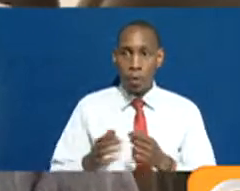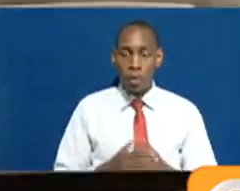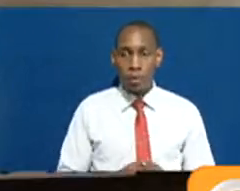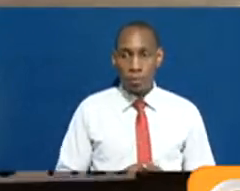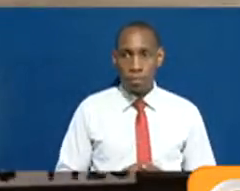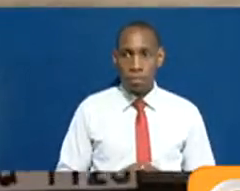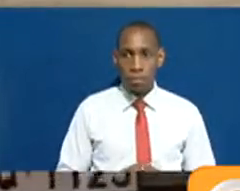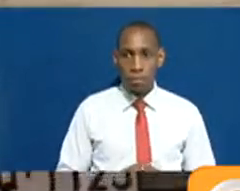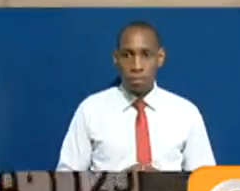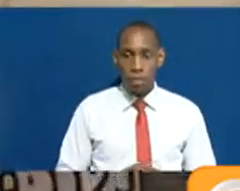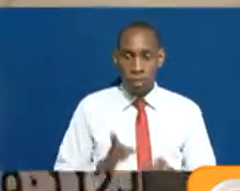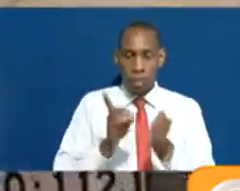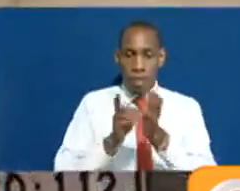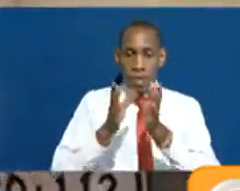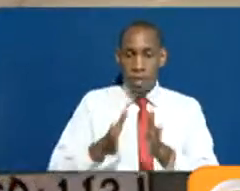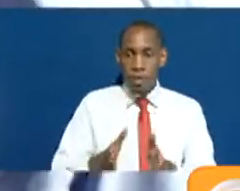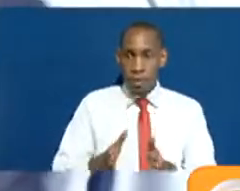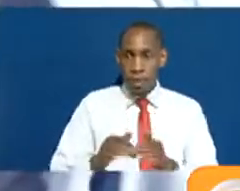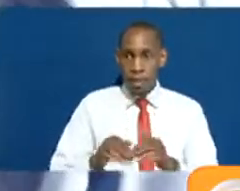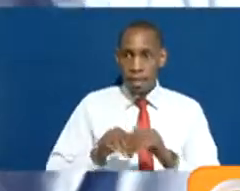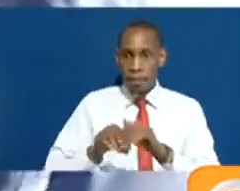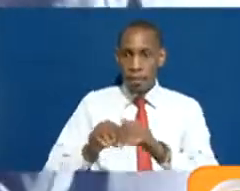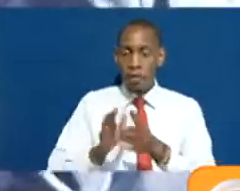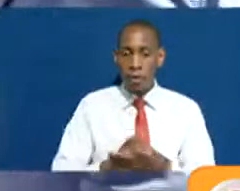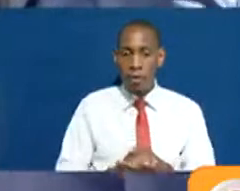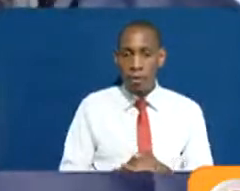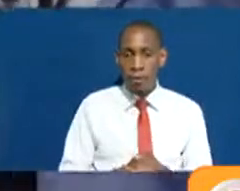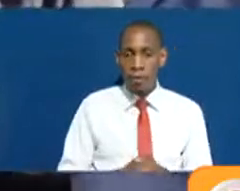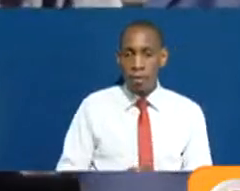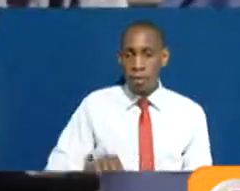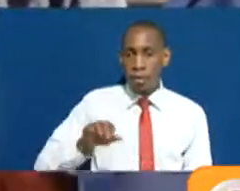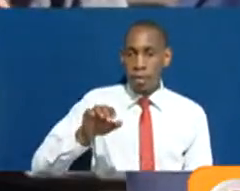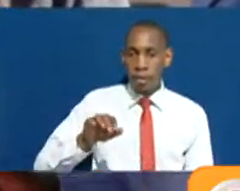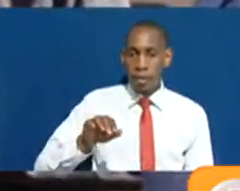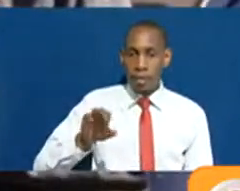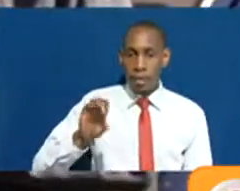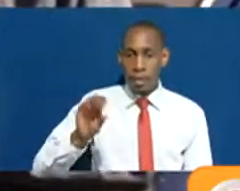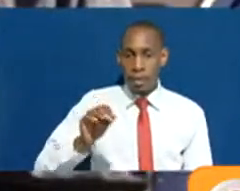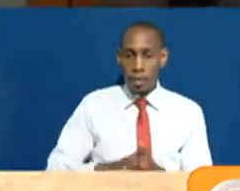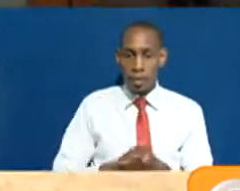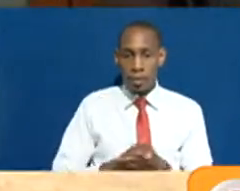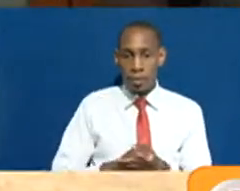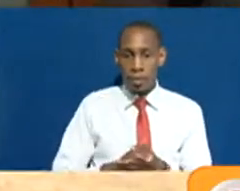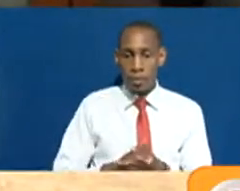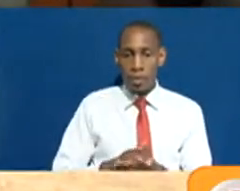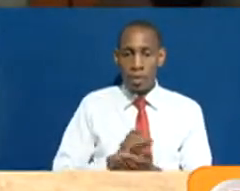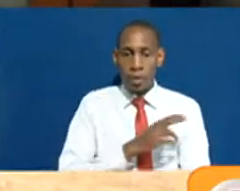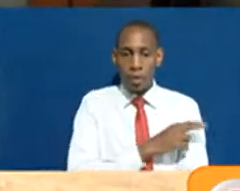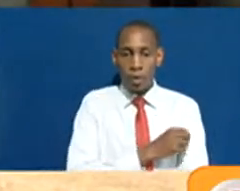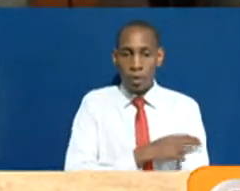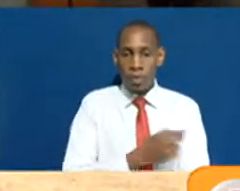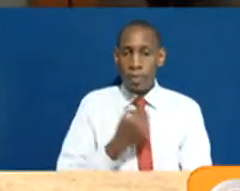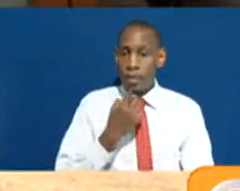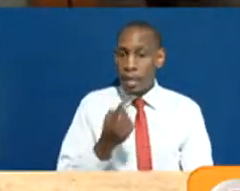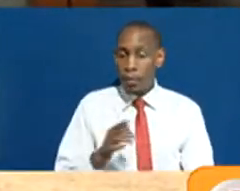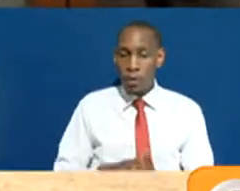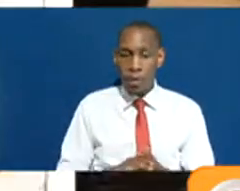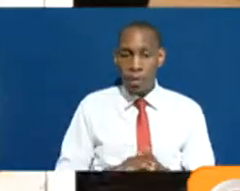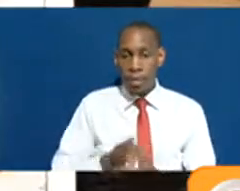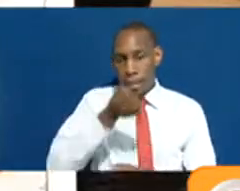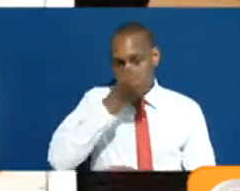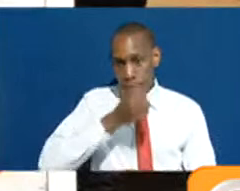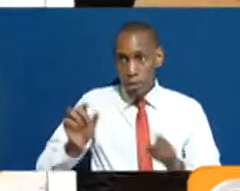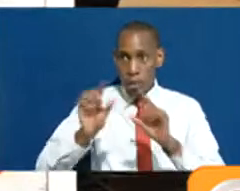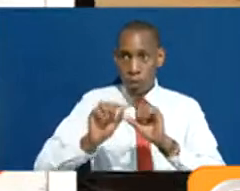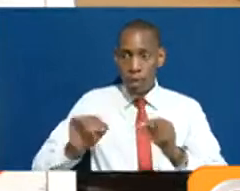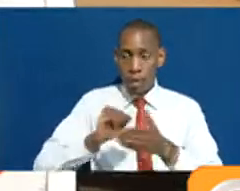decomposed. Mpasuaji huyo aliandamana na afisa mkuu mtendaji katika hospitali ya rufaa ya Moi, daktari Wilson Aruasa, alitupilia mbali